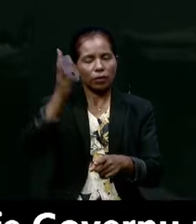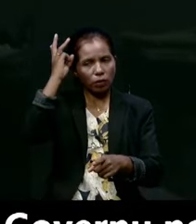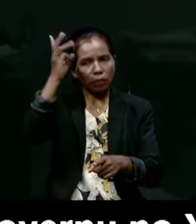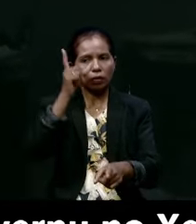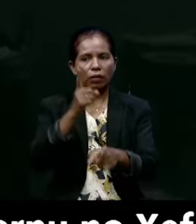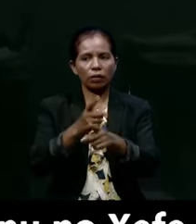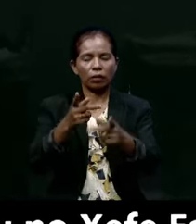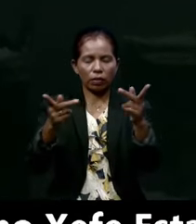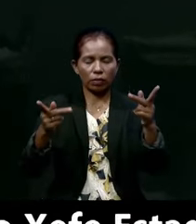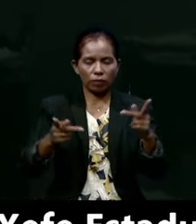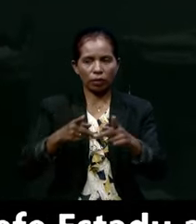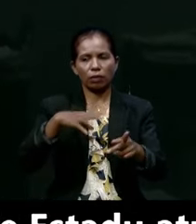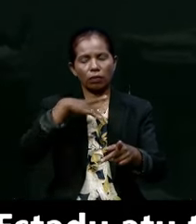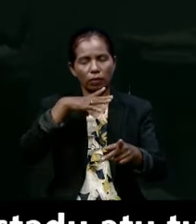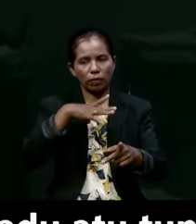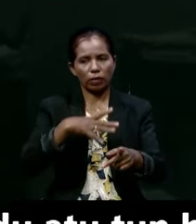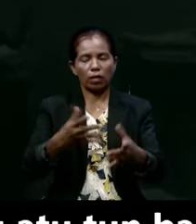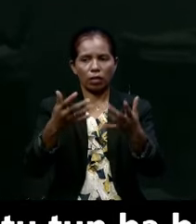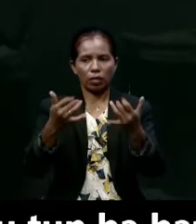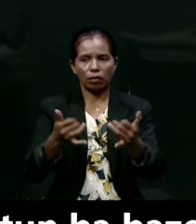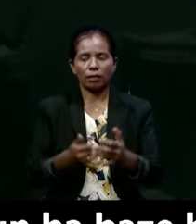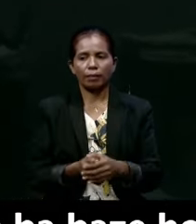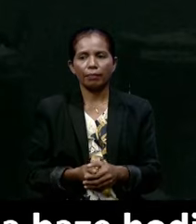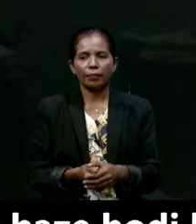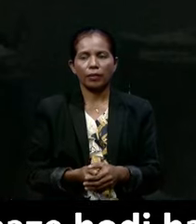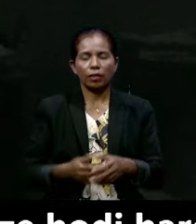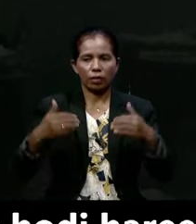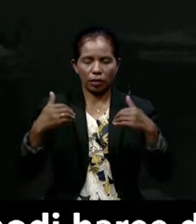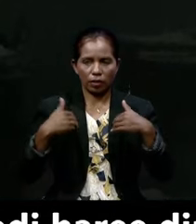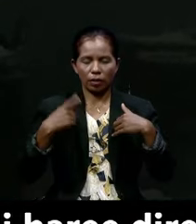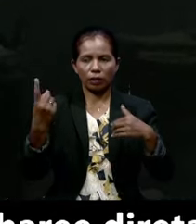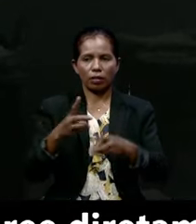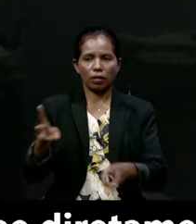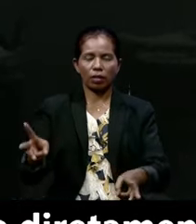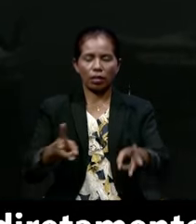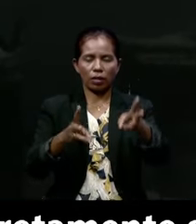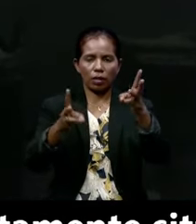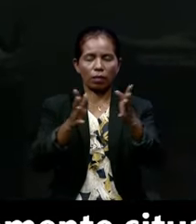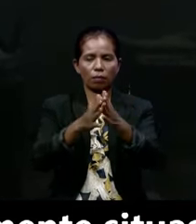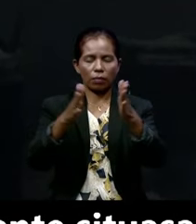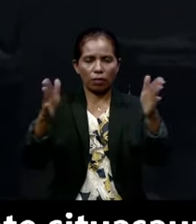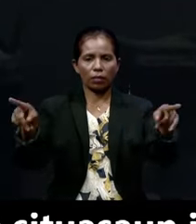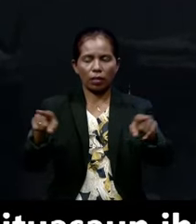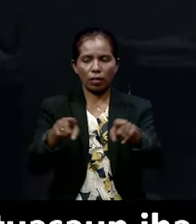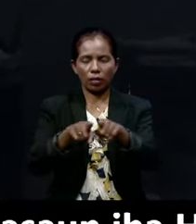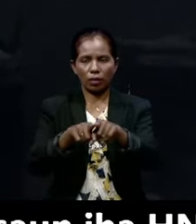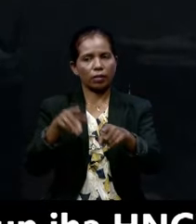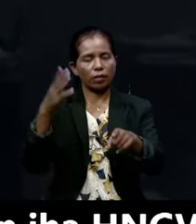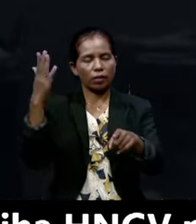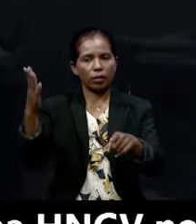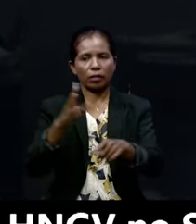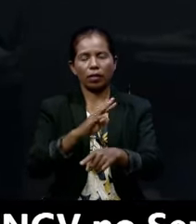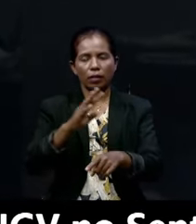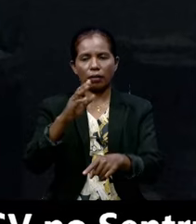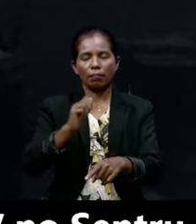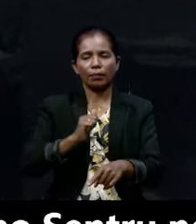e a patin lixo ne be agora tau, siga ela, ia dalam protokolu liliuhan esa niha ida iha